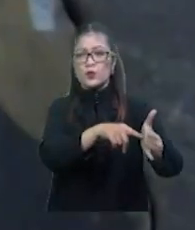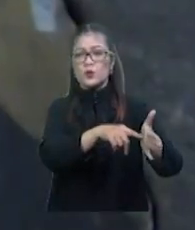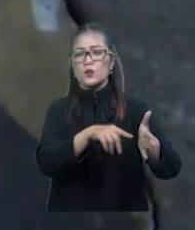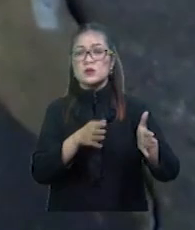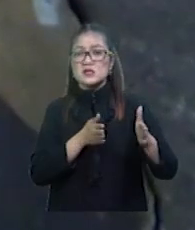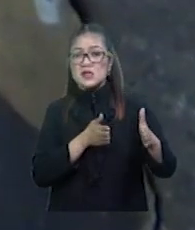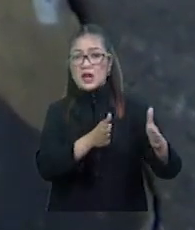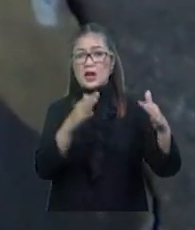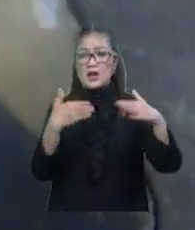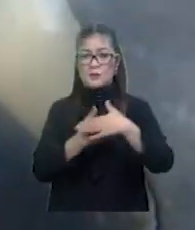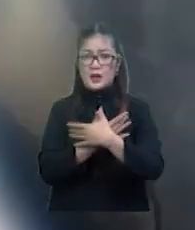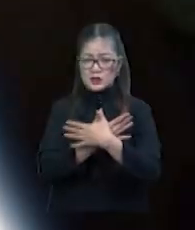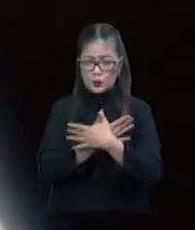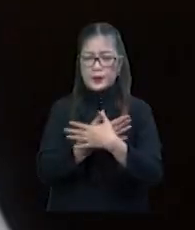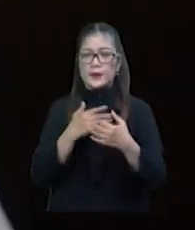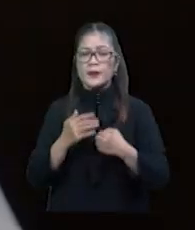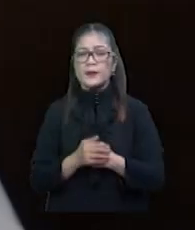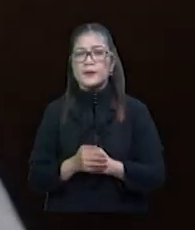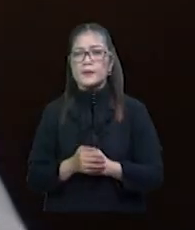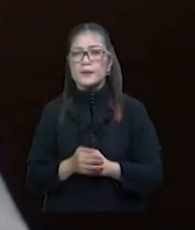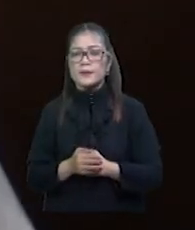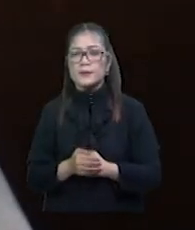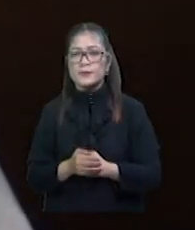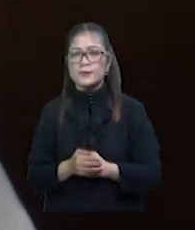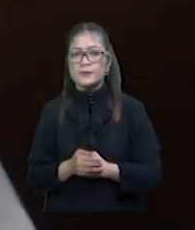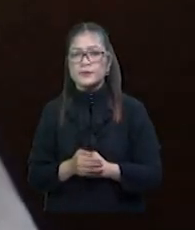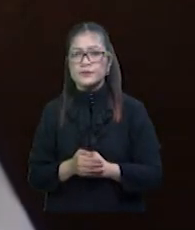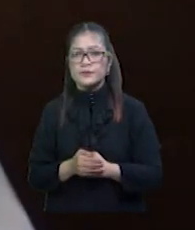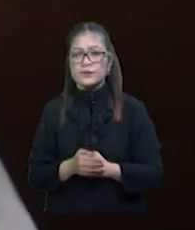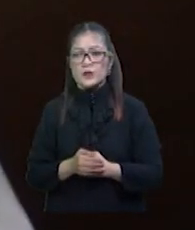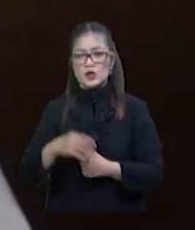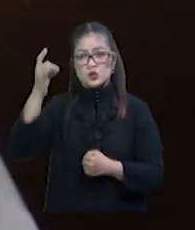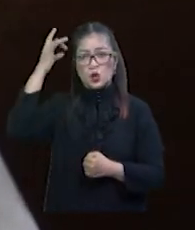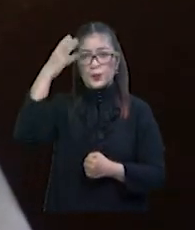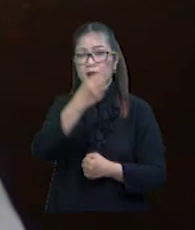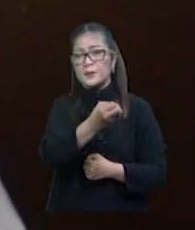bis Transjakarta. Ya kalau kata dia sih ya ingat-ingat pas udah nabrak aja.